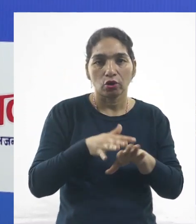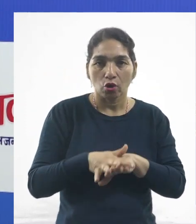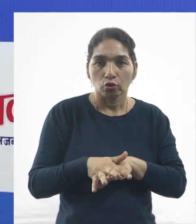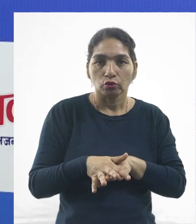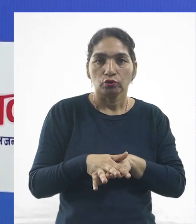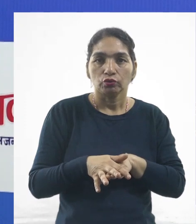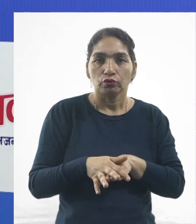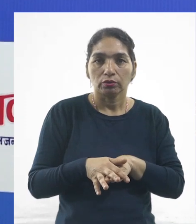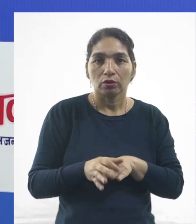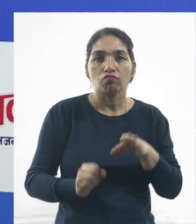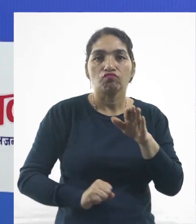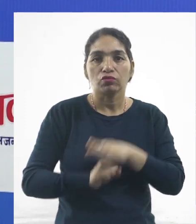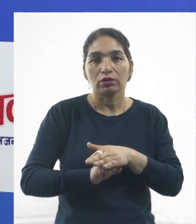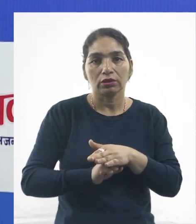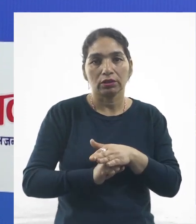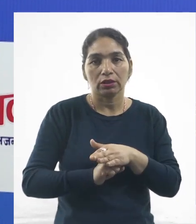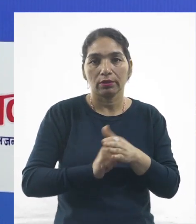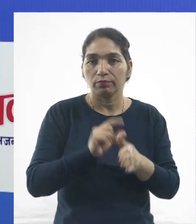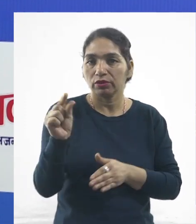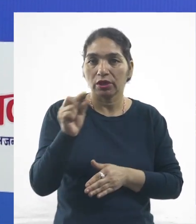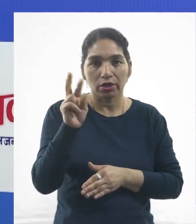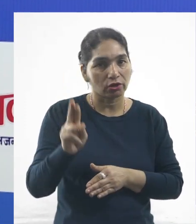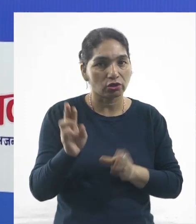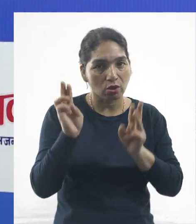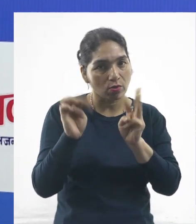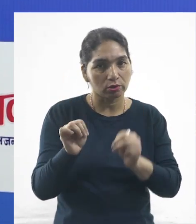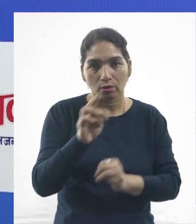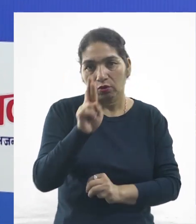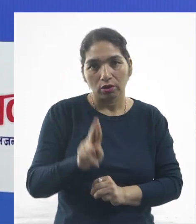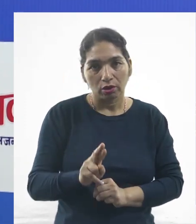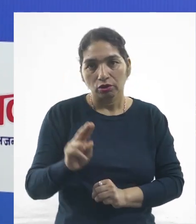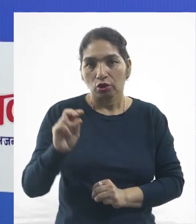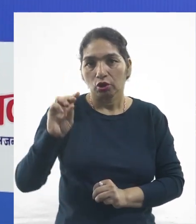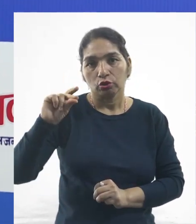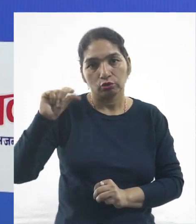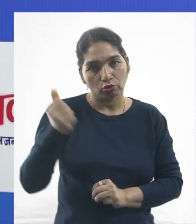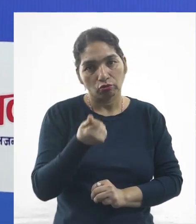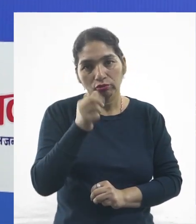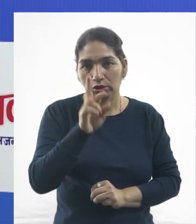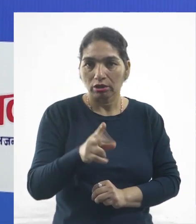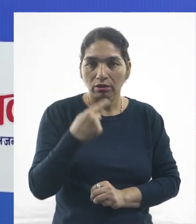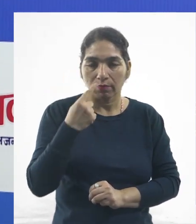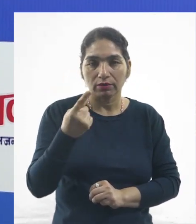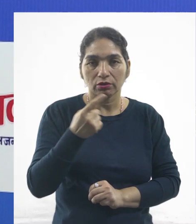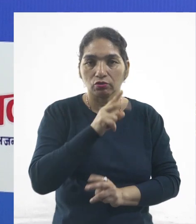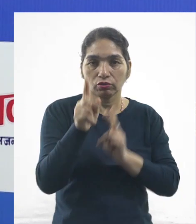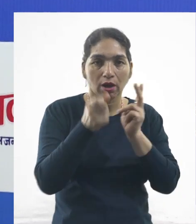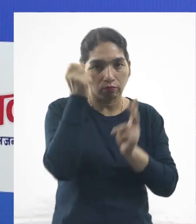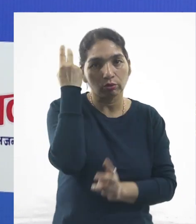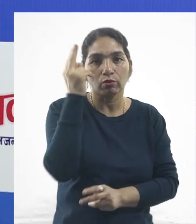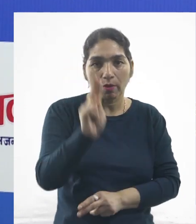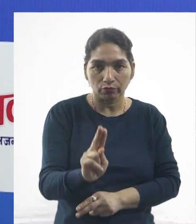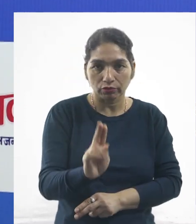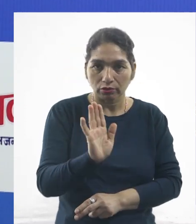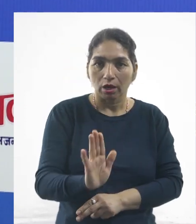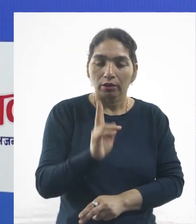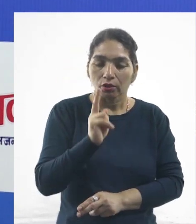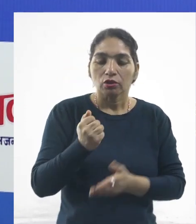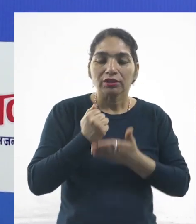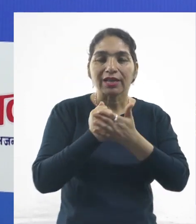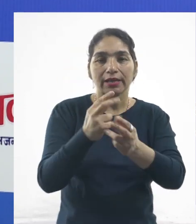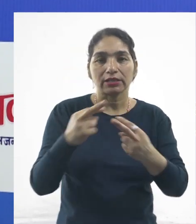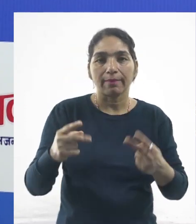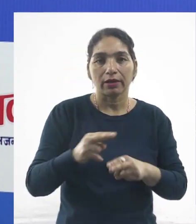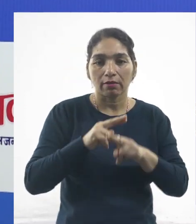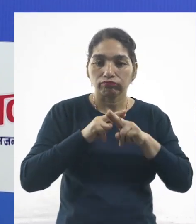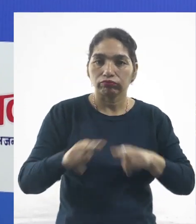होइन धेरै मुख्य कुरा हुँदो रहेछ धेरै मूल्यवान चिज हुँदो रहेछ त्यो जरुरी रहेछ भन्ने कुरा यहाँलाई रियलाइज भइसकेको छ यद्यपि यो सहायक सामग्रीलाई